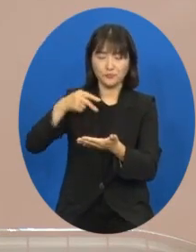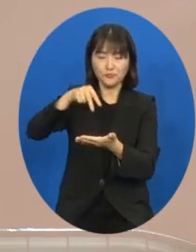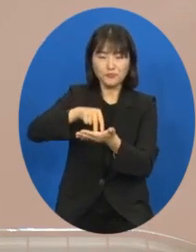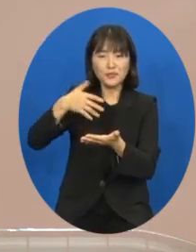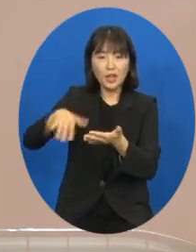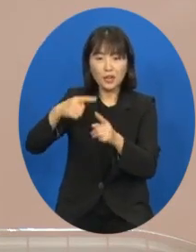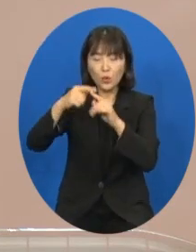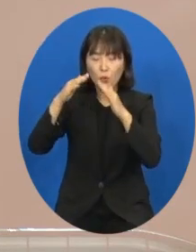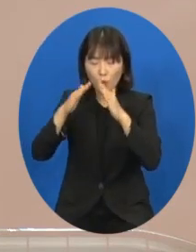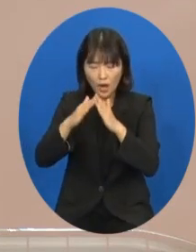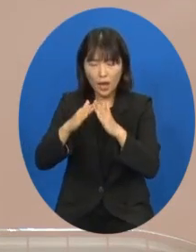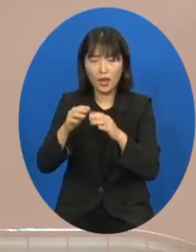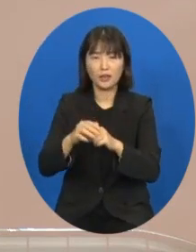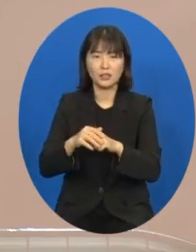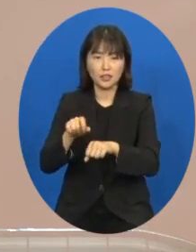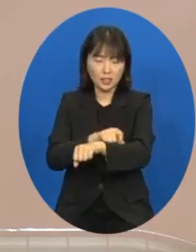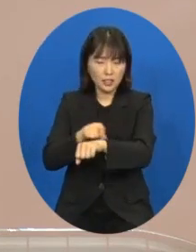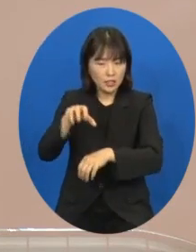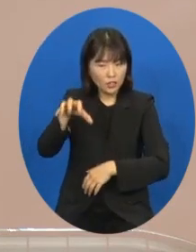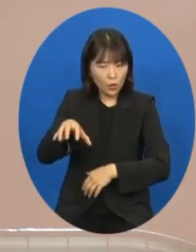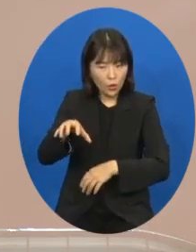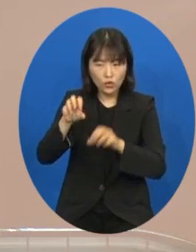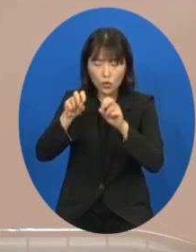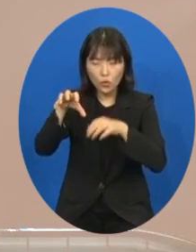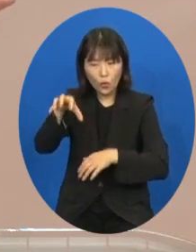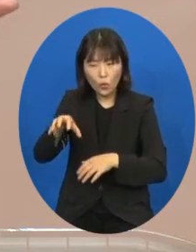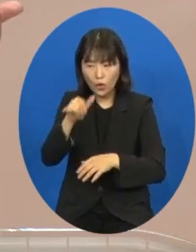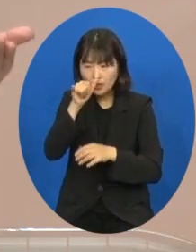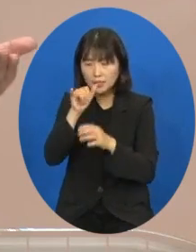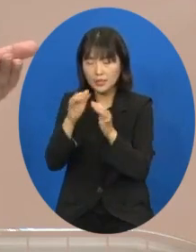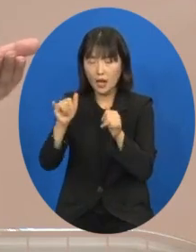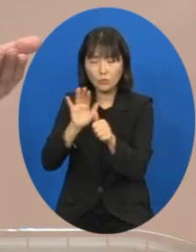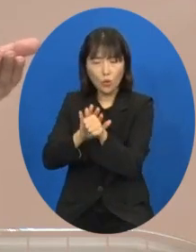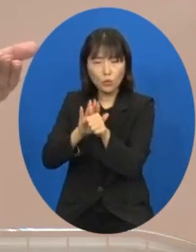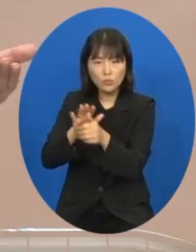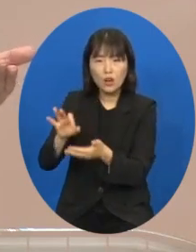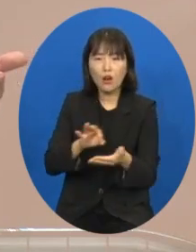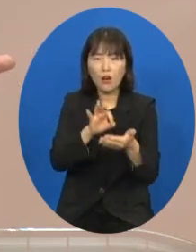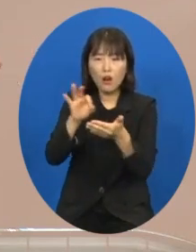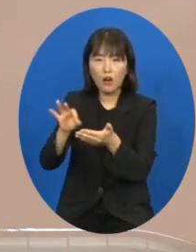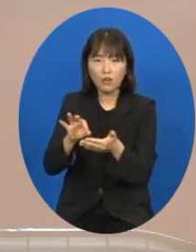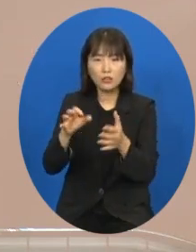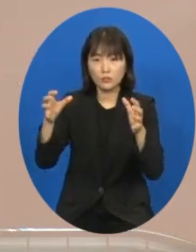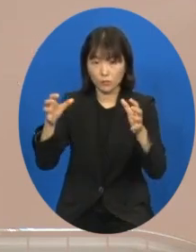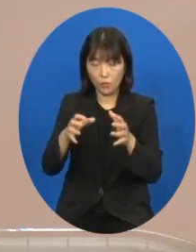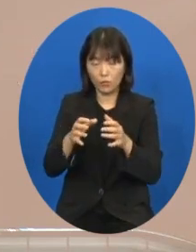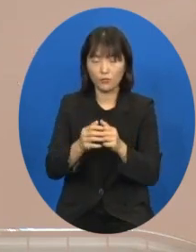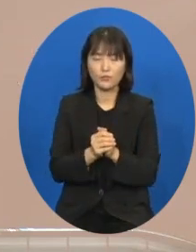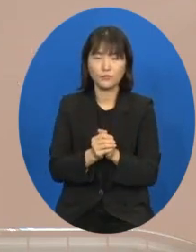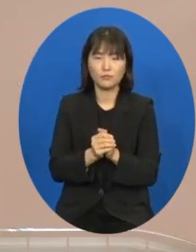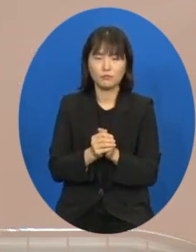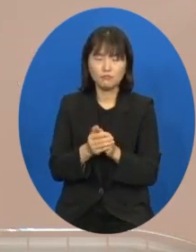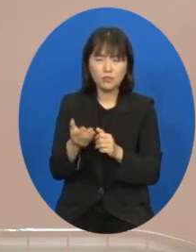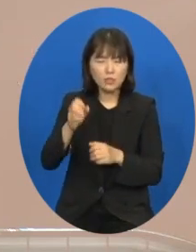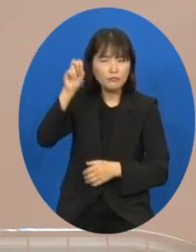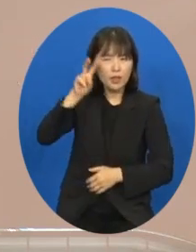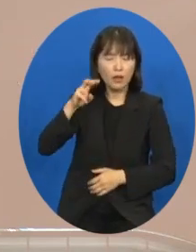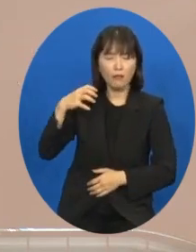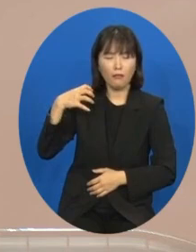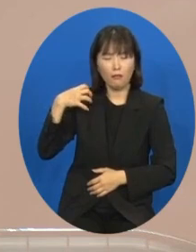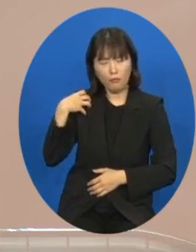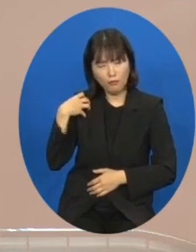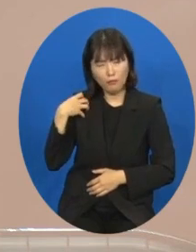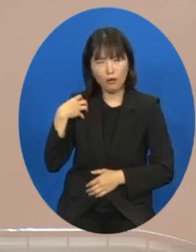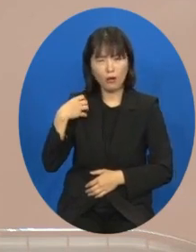특수선교 현장에 있는 분들을 돕는 헌금을 하는 거죠. 근데 갑자기 부담스럽기만 해요. 아,